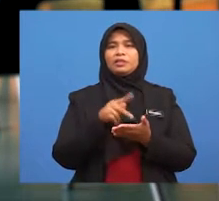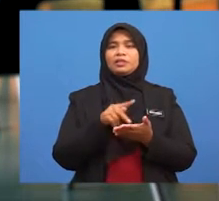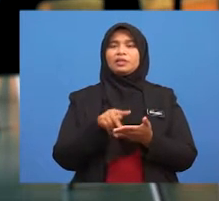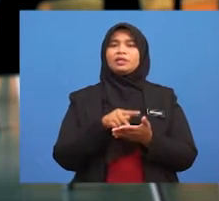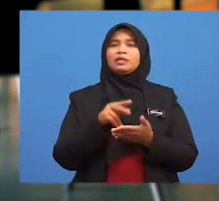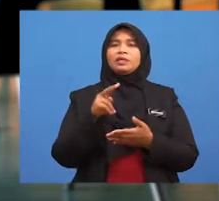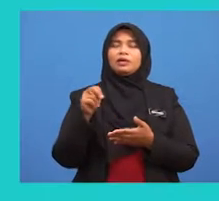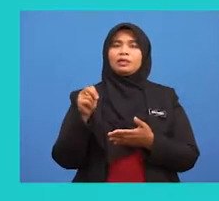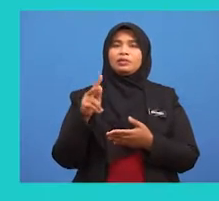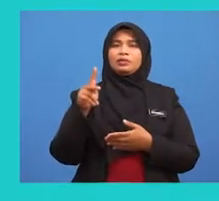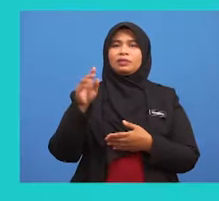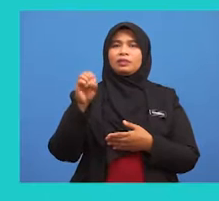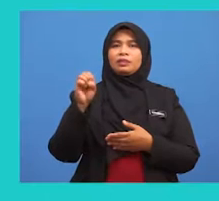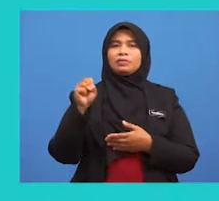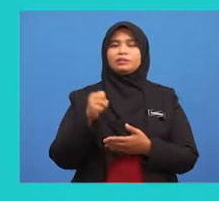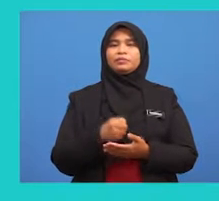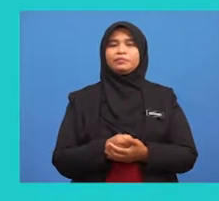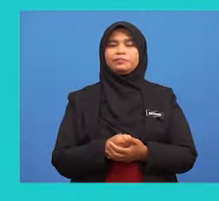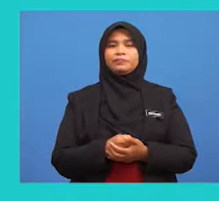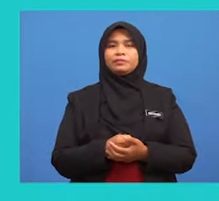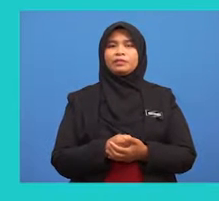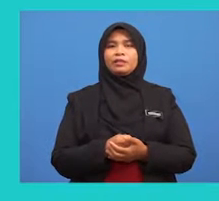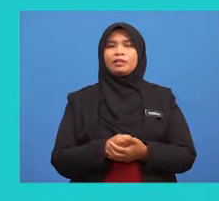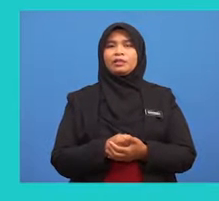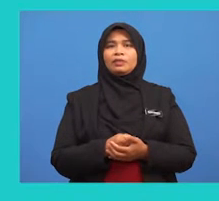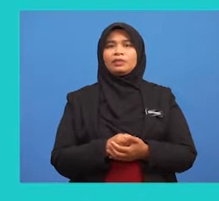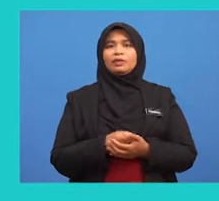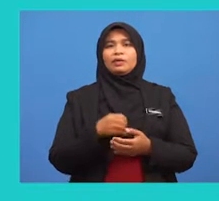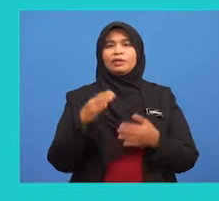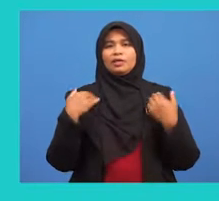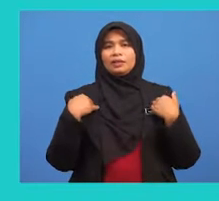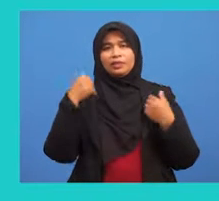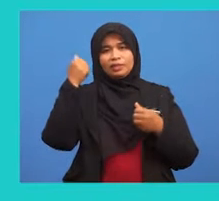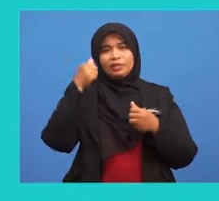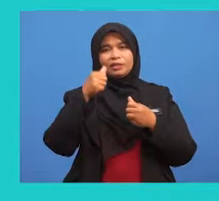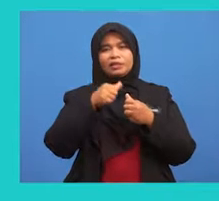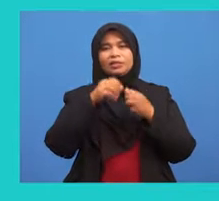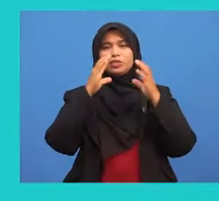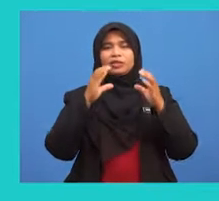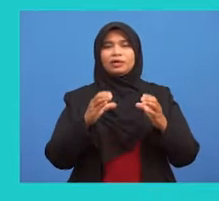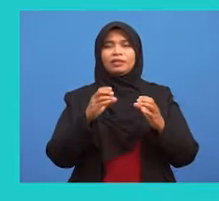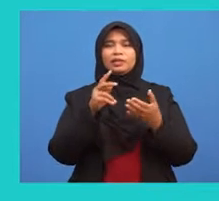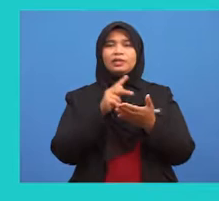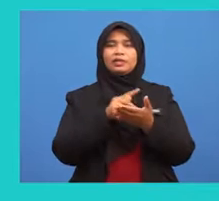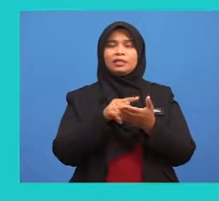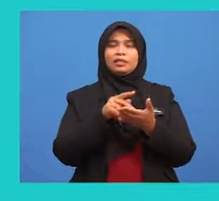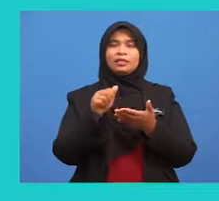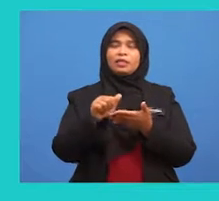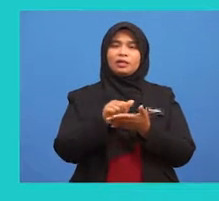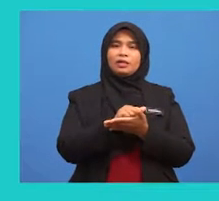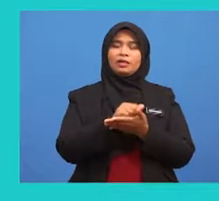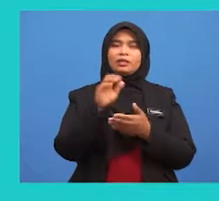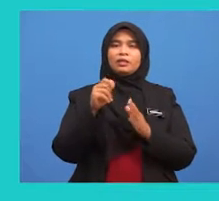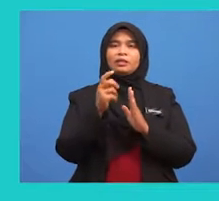kos overhead. Sebelum itu, murid-murid masih ingat lagi tak cara mengira akaun-akaun